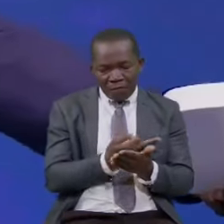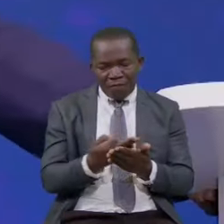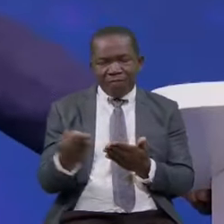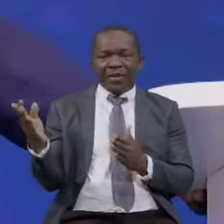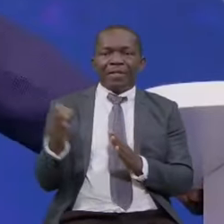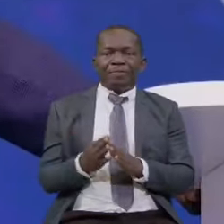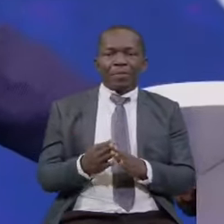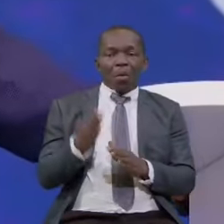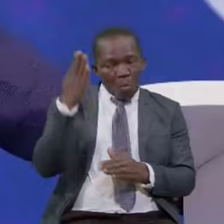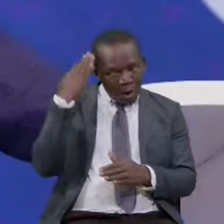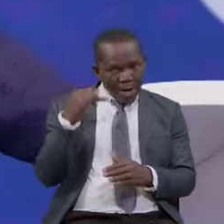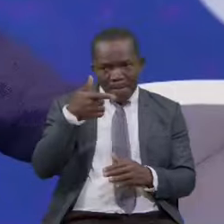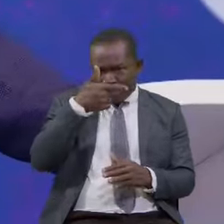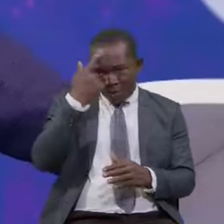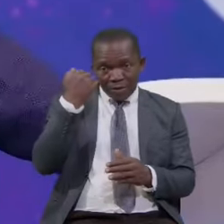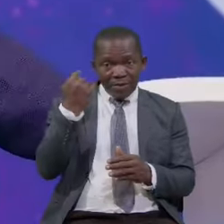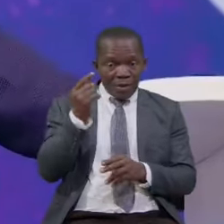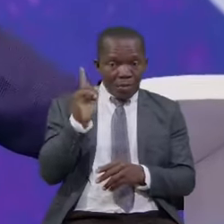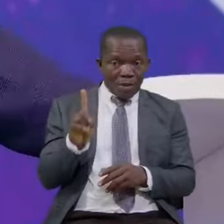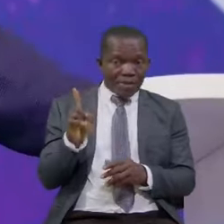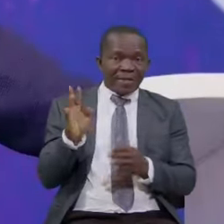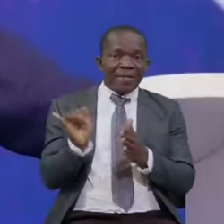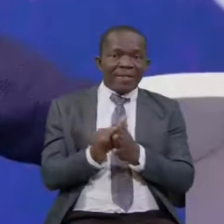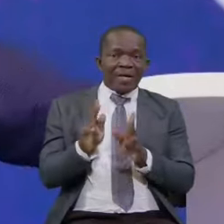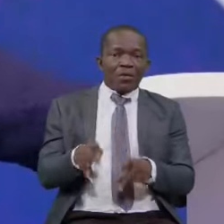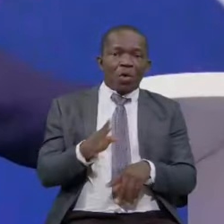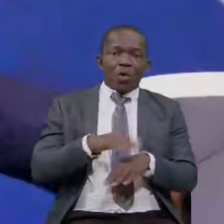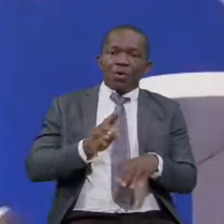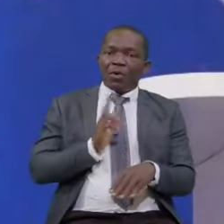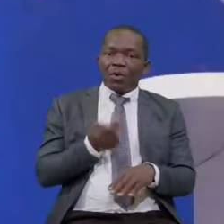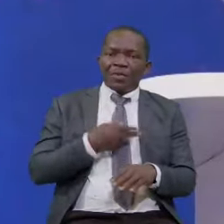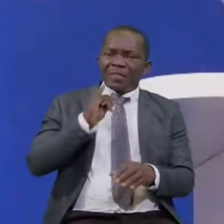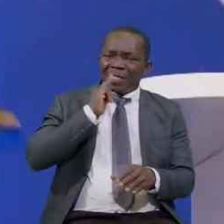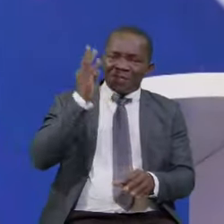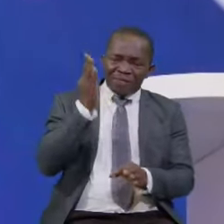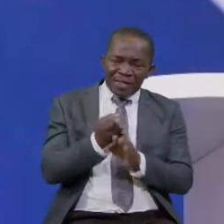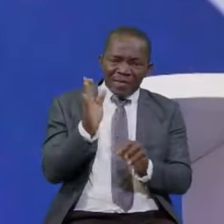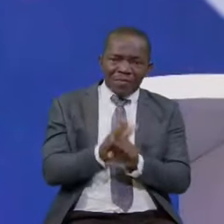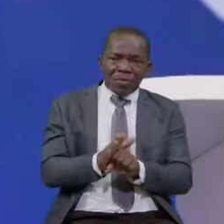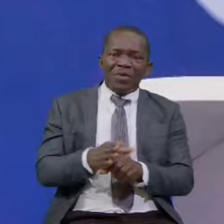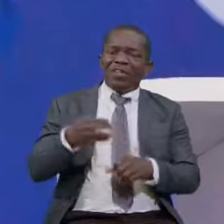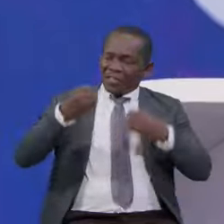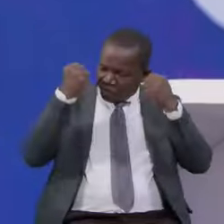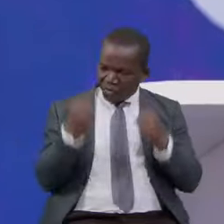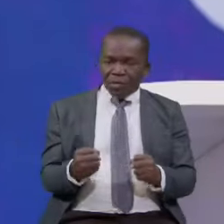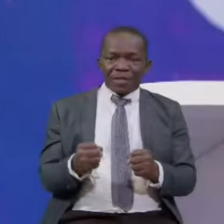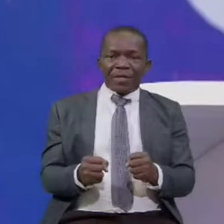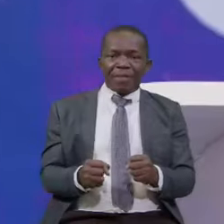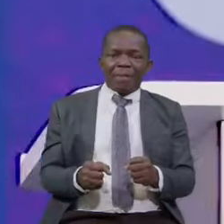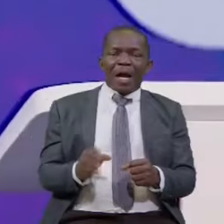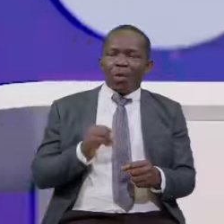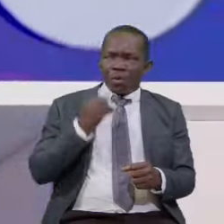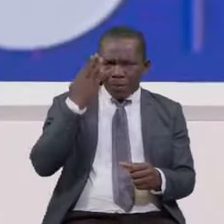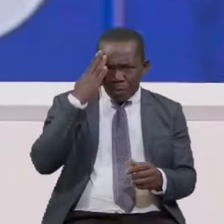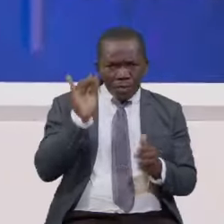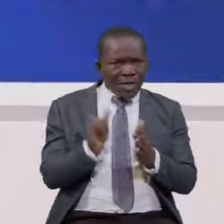celui qui est fidèle est si ferme est si solide et nous savons que toutes les puissances de